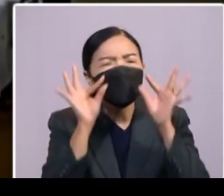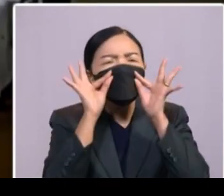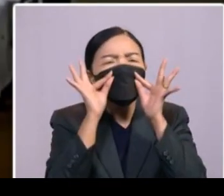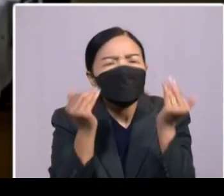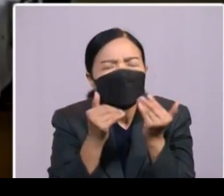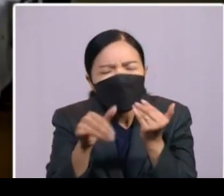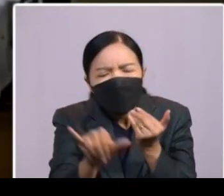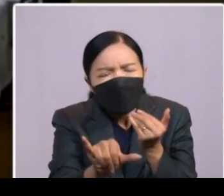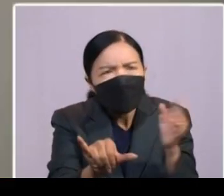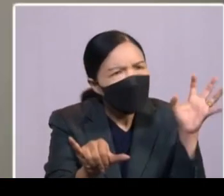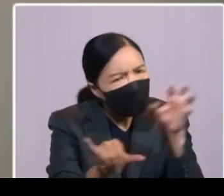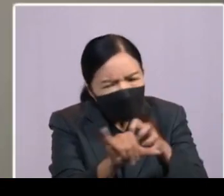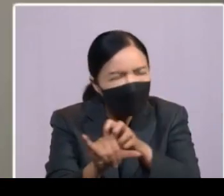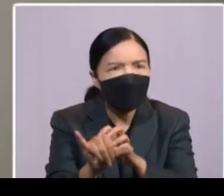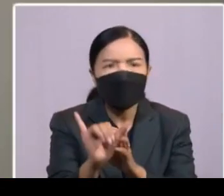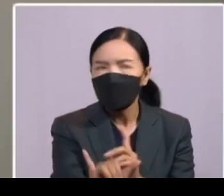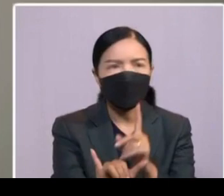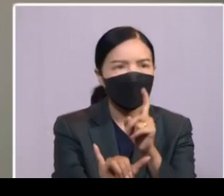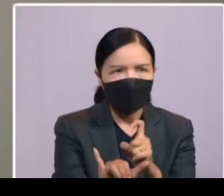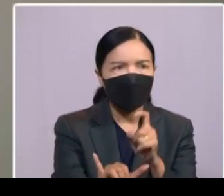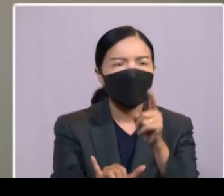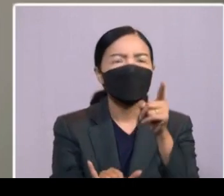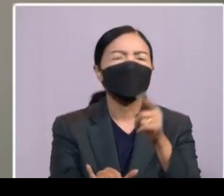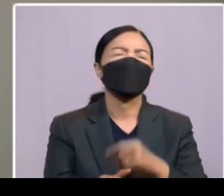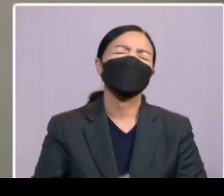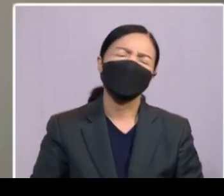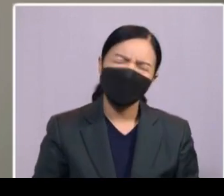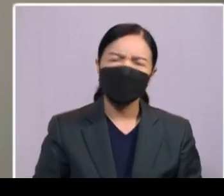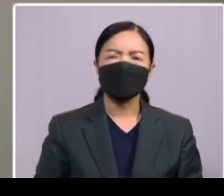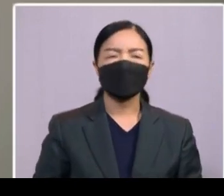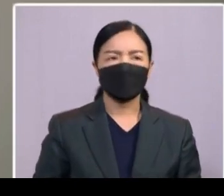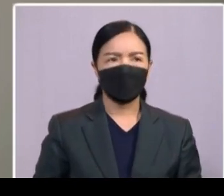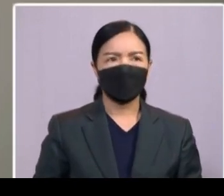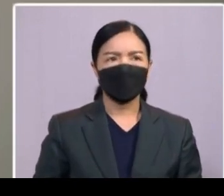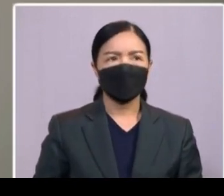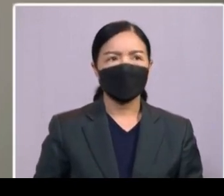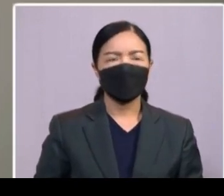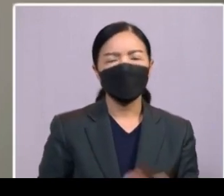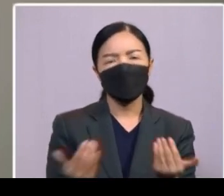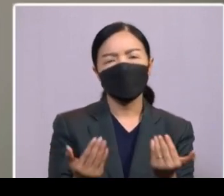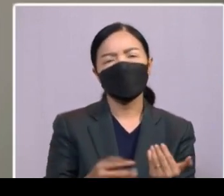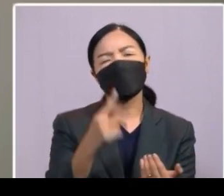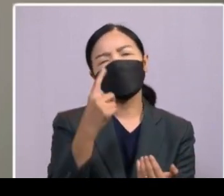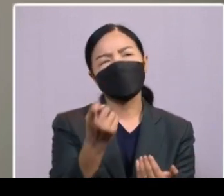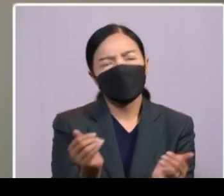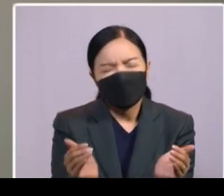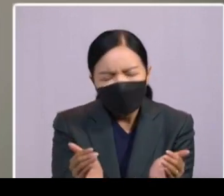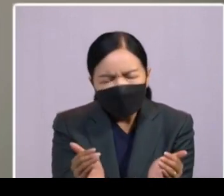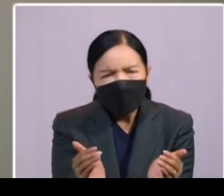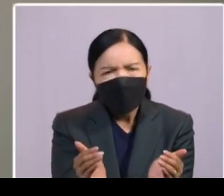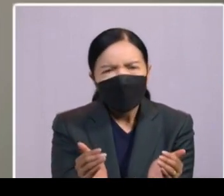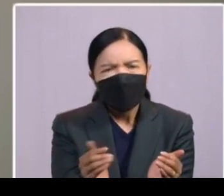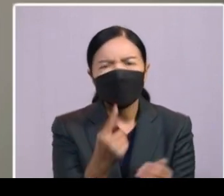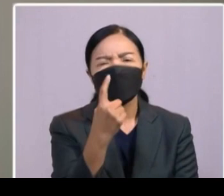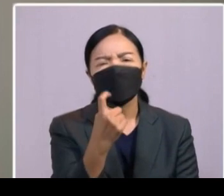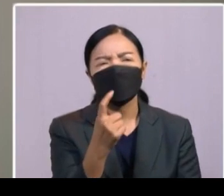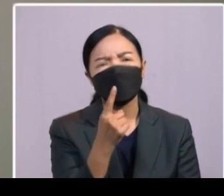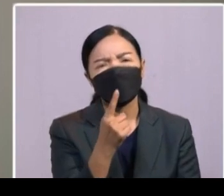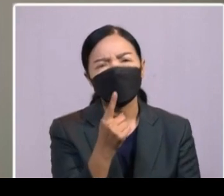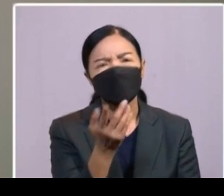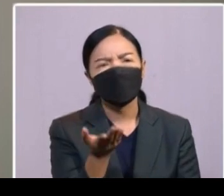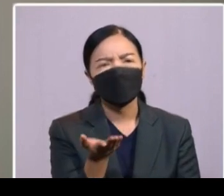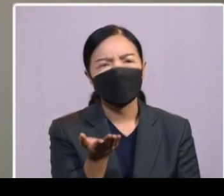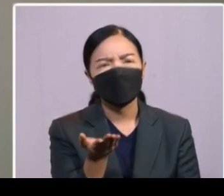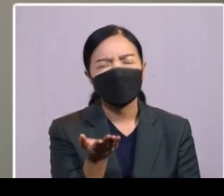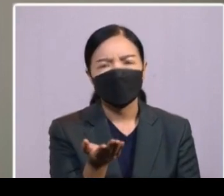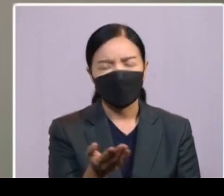นกัดแล้วก็ตายอยู่นอกบ้านแบบนั้นนะคะหลังเกิดเหตุเนี่ยซากลูกแมวอะค่ะตัวเล็กนิดเดียวจะไปสู้ยังไงไหวนะคะหลังเกิ